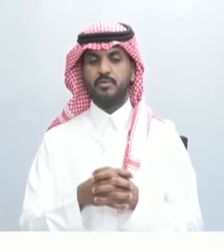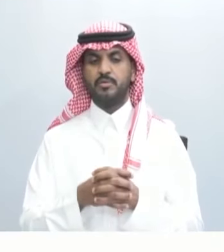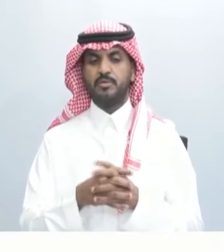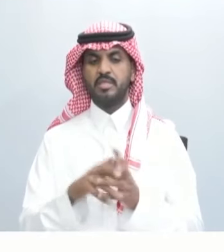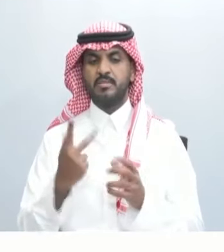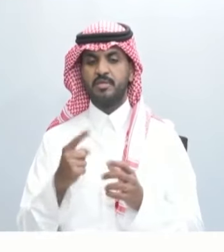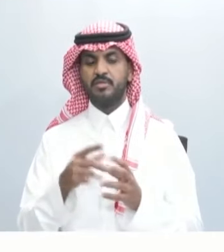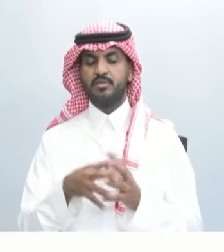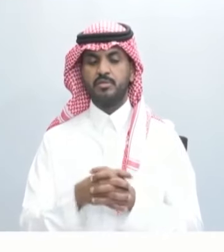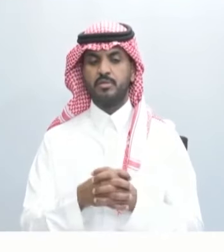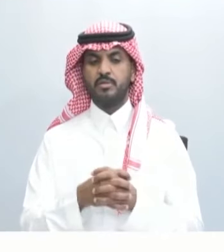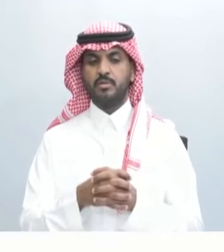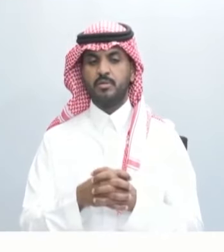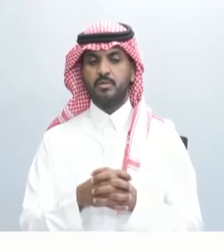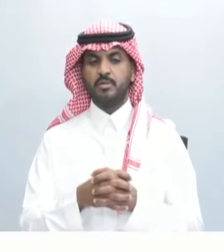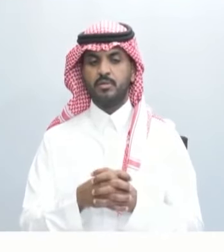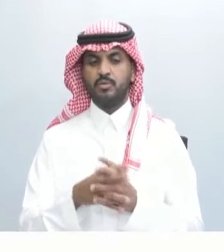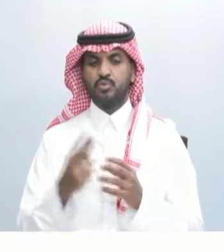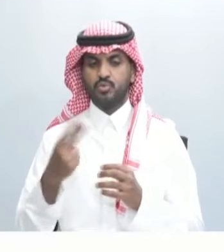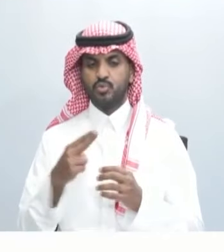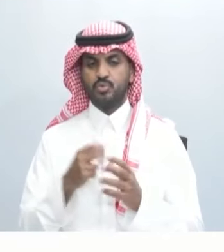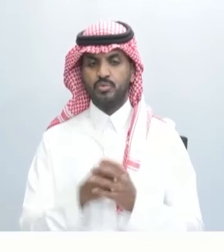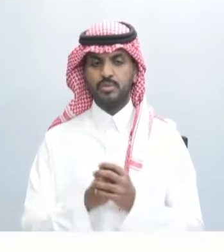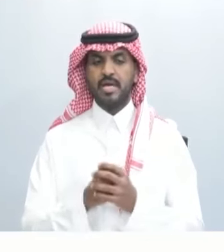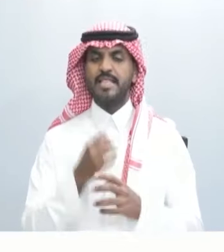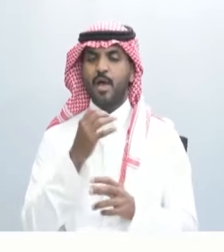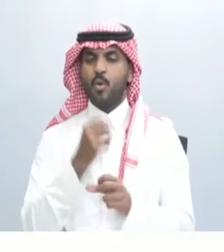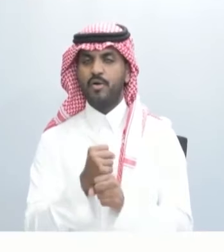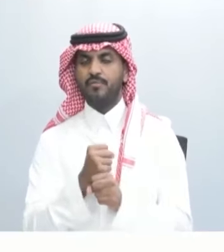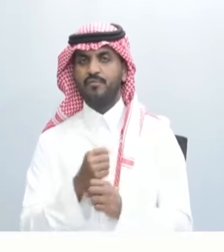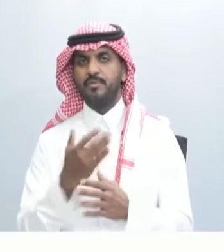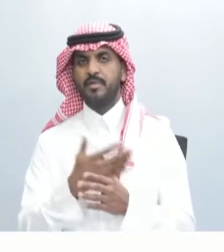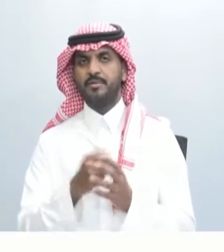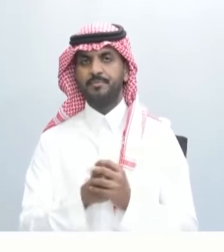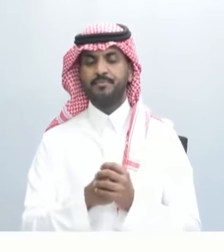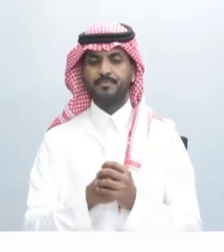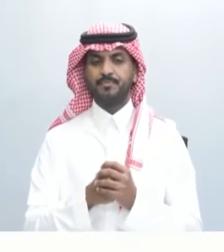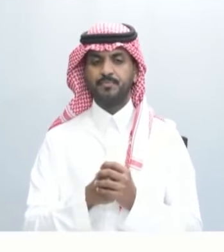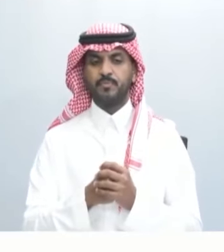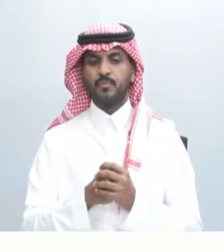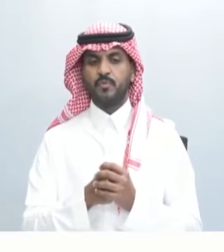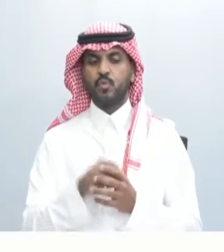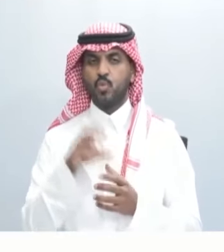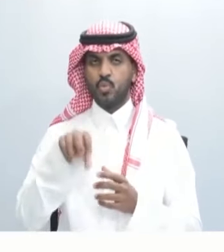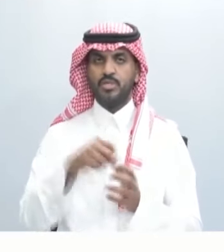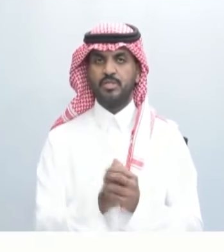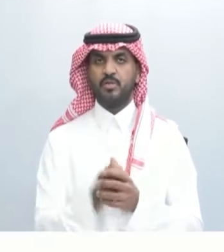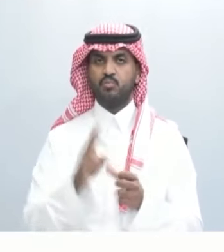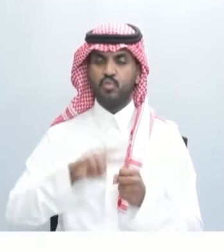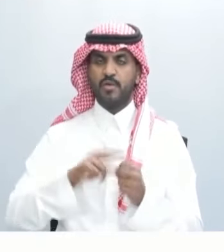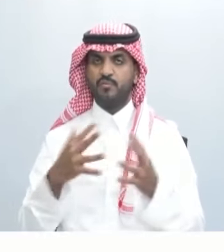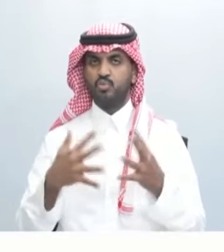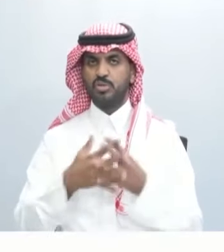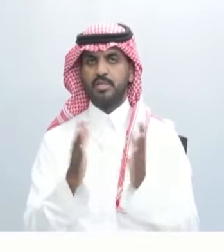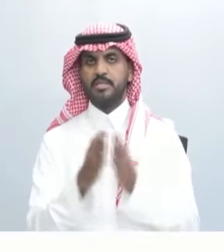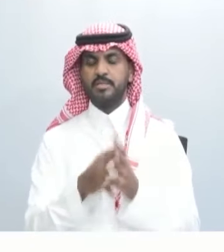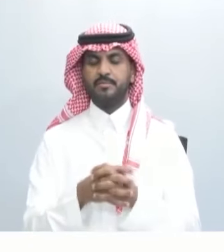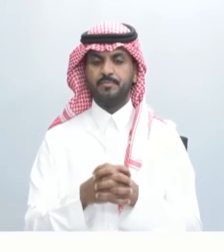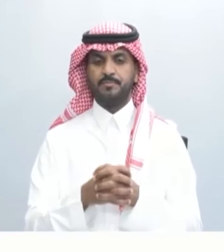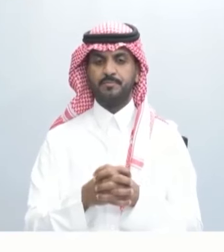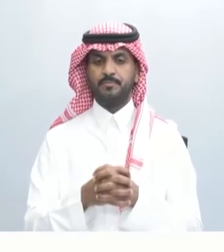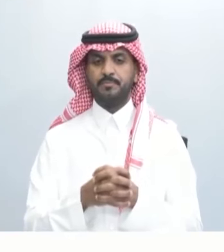ثمانيه عشر عشرون هنا ساتوقف لماذا ابنائي بناتي وجدنا المضاعف المشترك